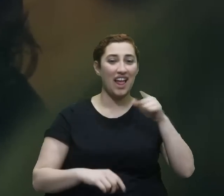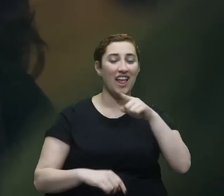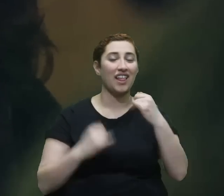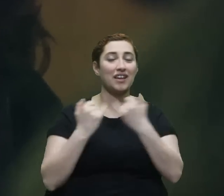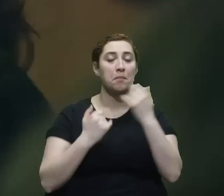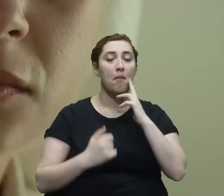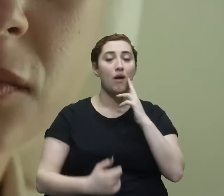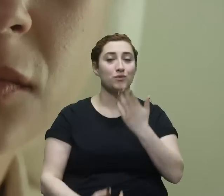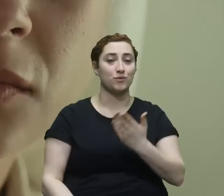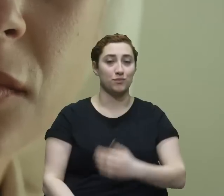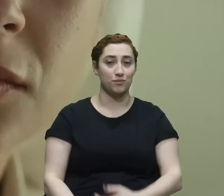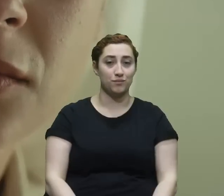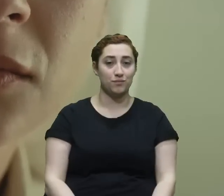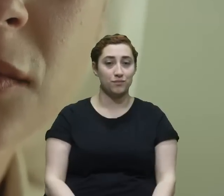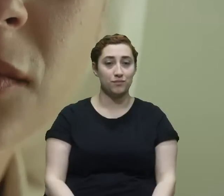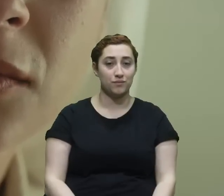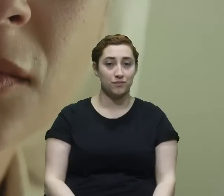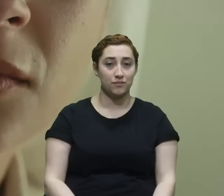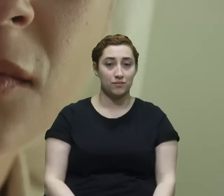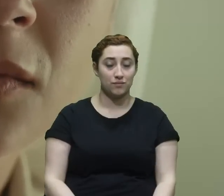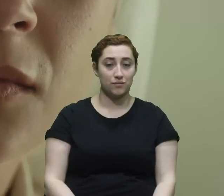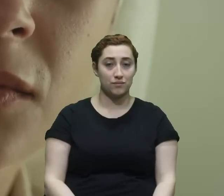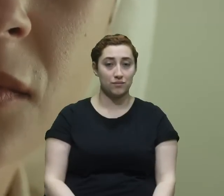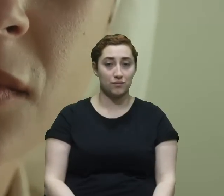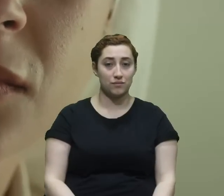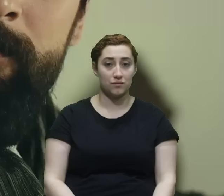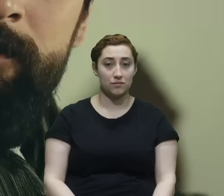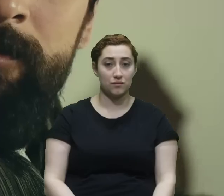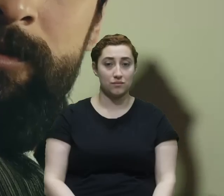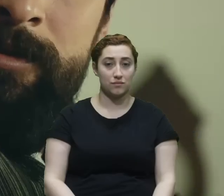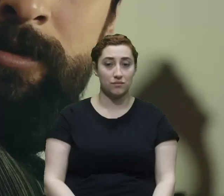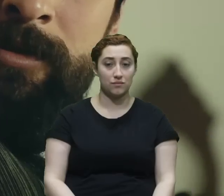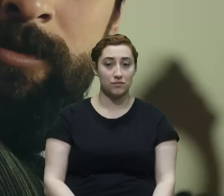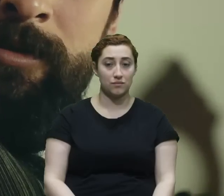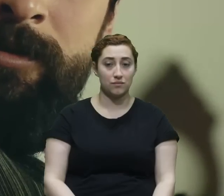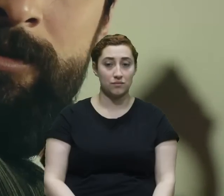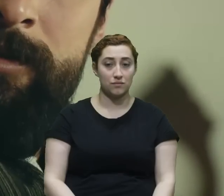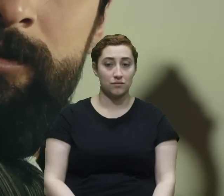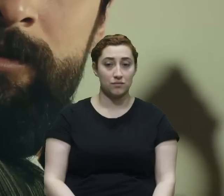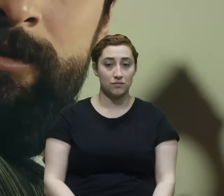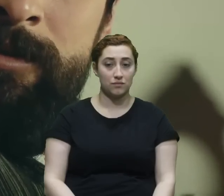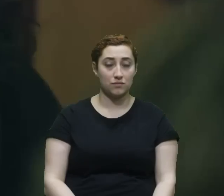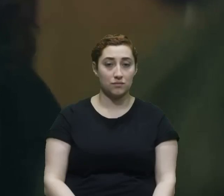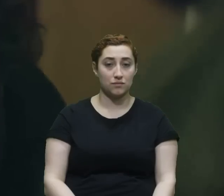Leyla bacım masum. Mustafa kaşlarını çatmış. Şaşkınlıkla Ali'ye bakıyor.